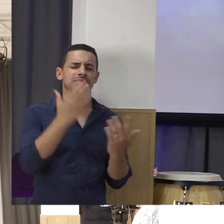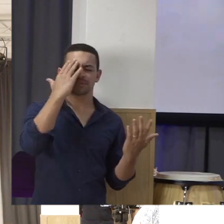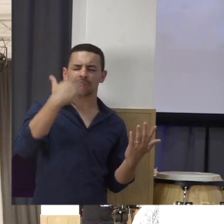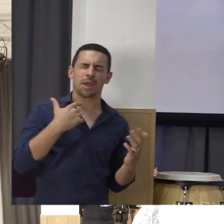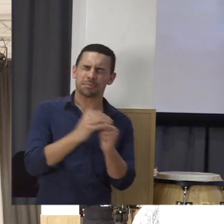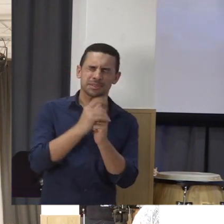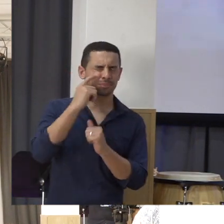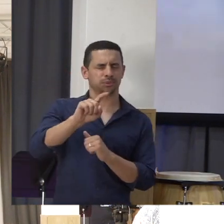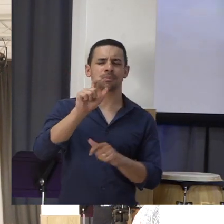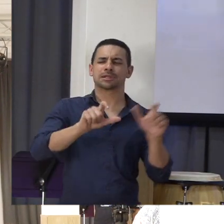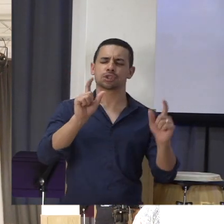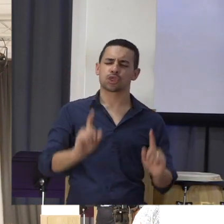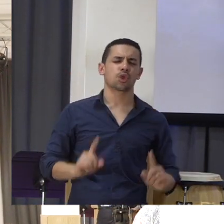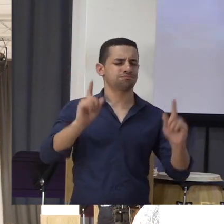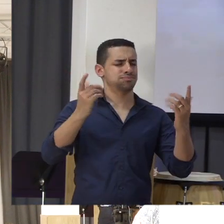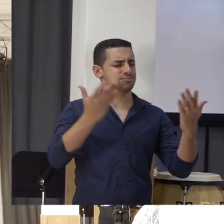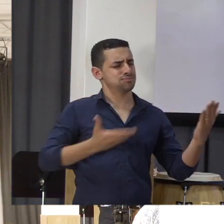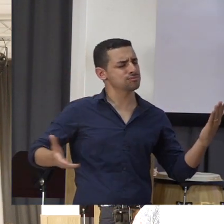prier pour ces personnes qui sont debout,